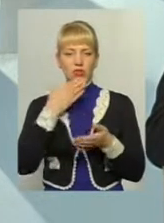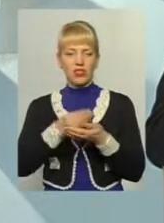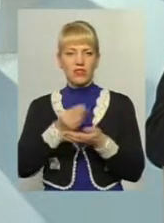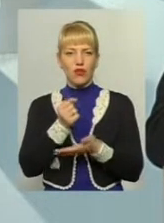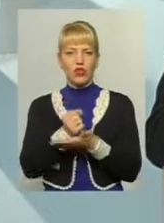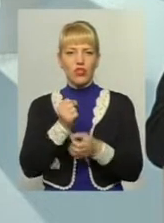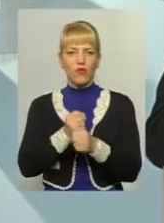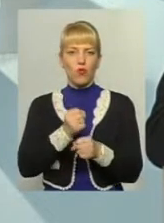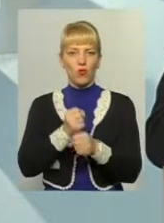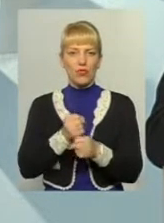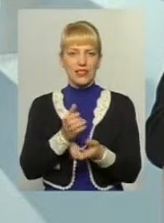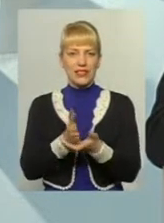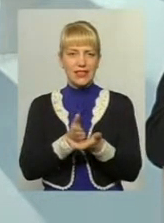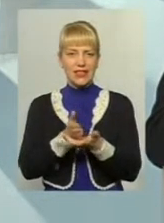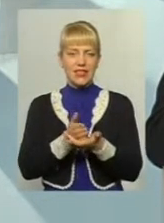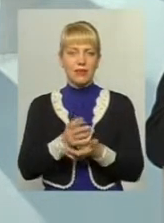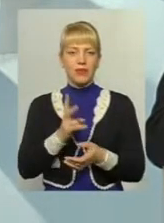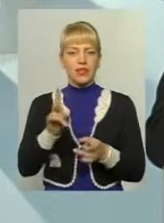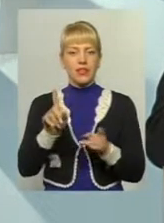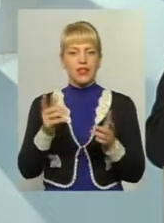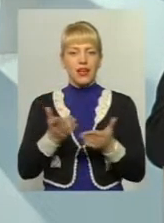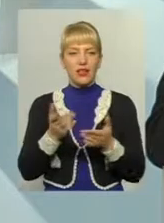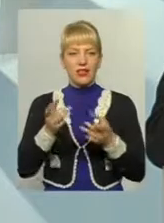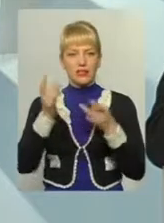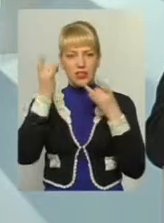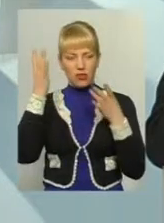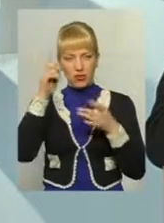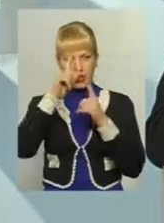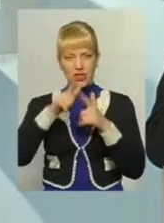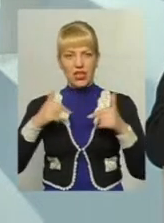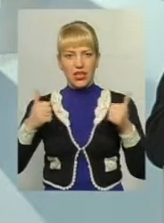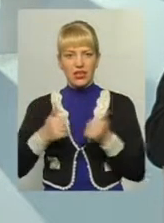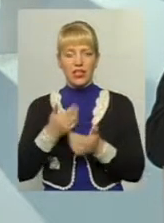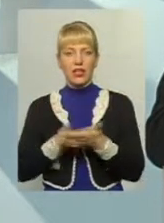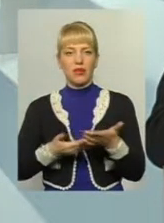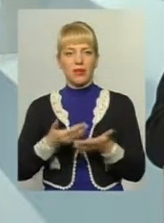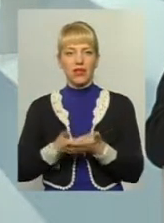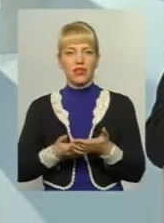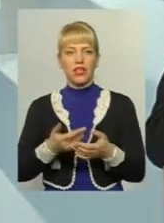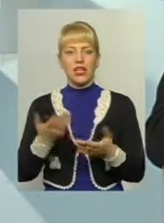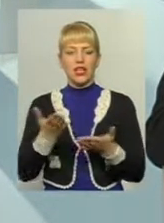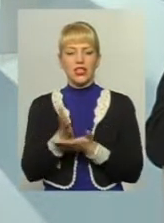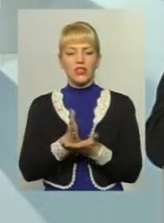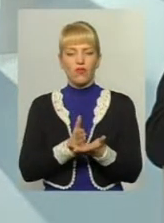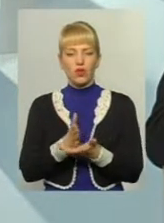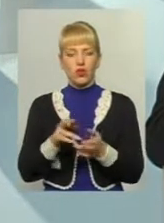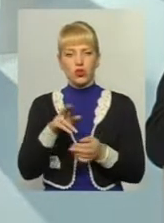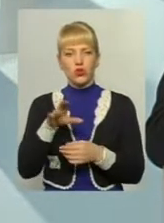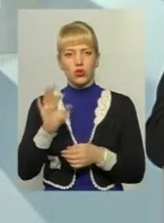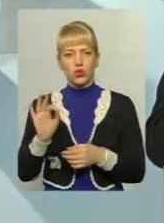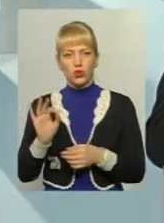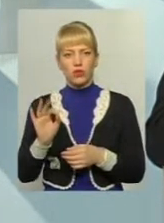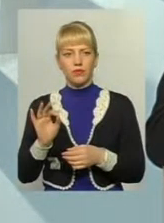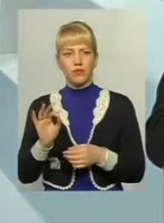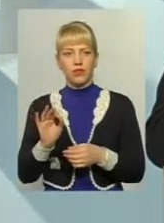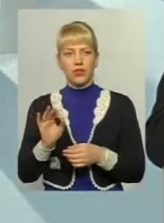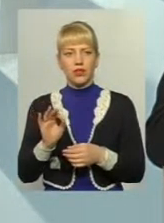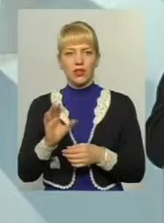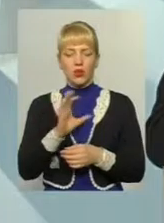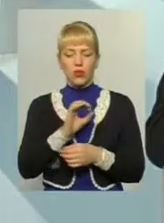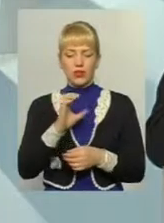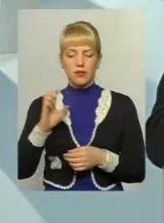потрібно мати досить сильну витримку для того, щоб боротися із тим бюрократичним механізмом, який часто